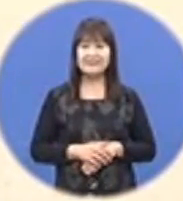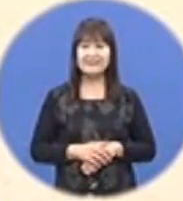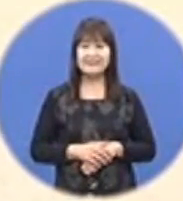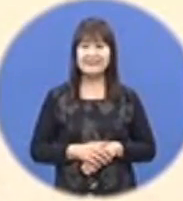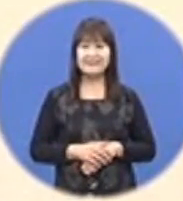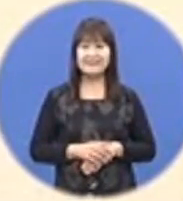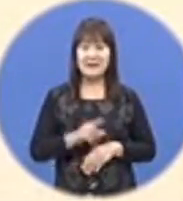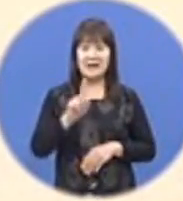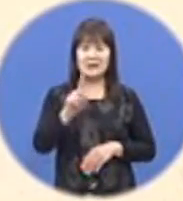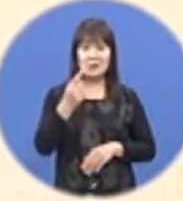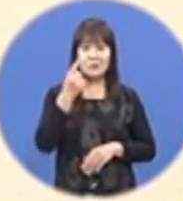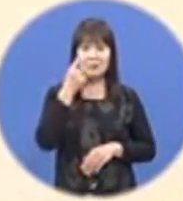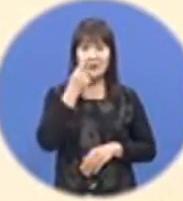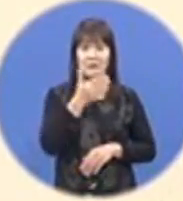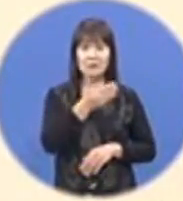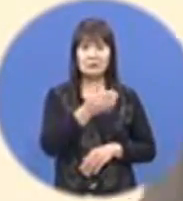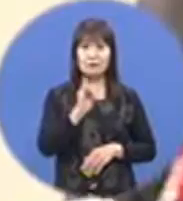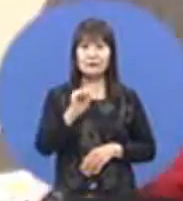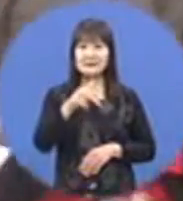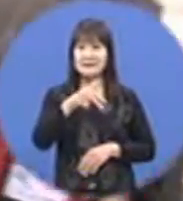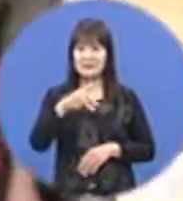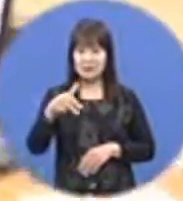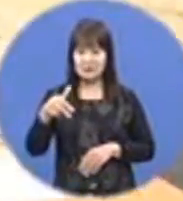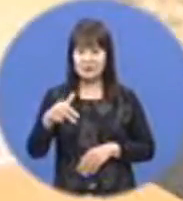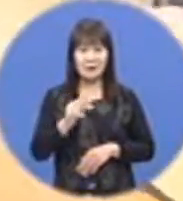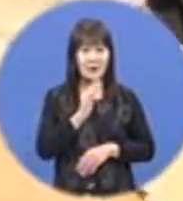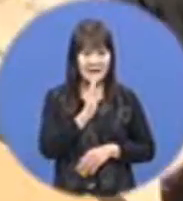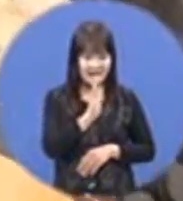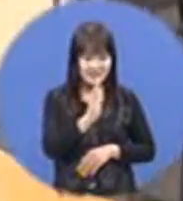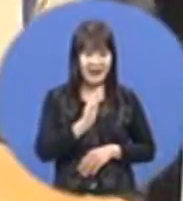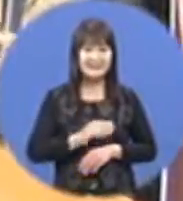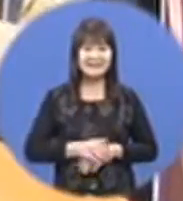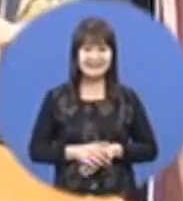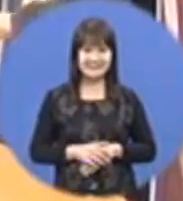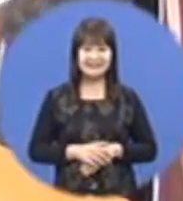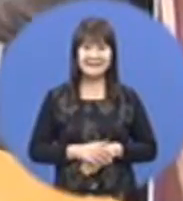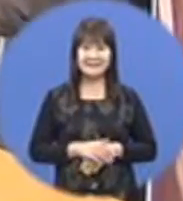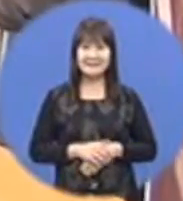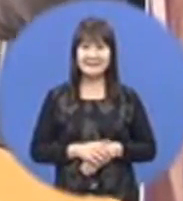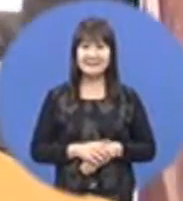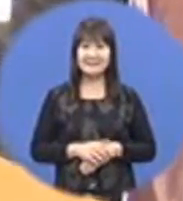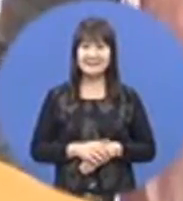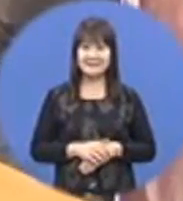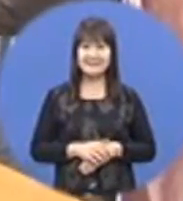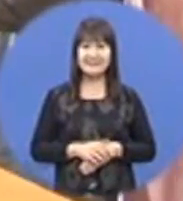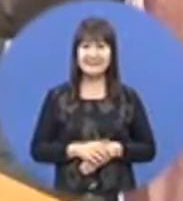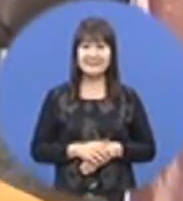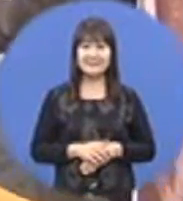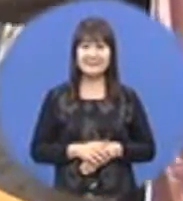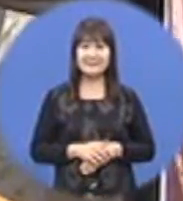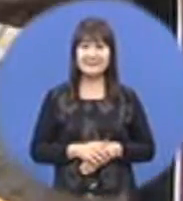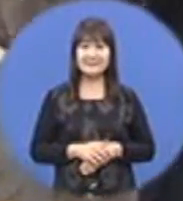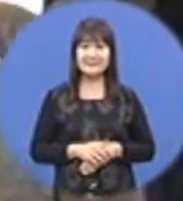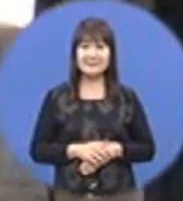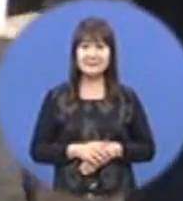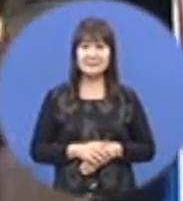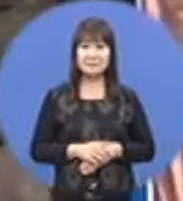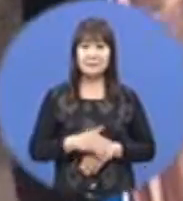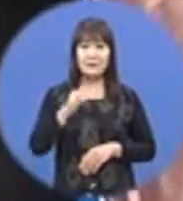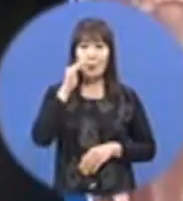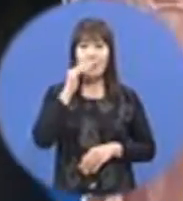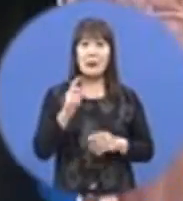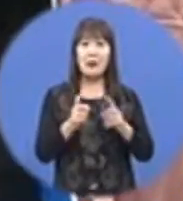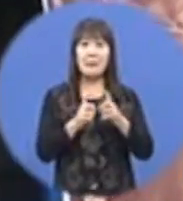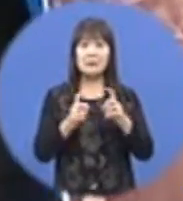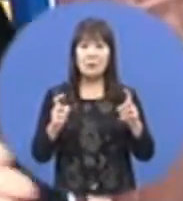まずは一つ目のクイズ挑戦しますよ。お願いします。 お願いします。 じゃあいきます、 はい、 和歌山城